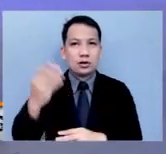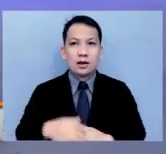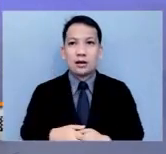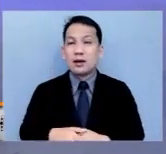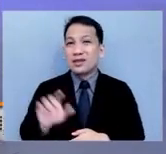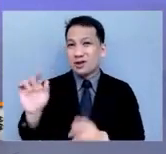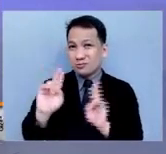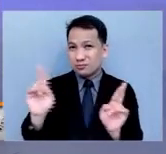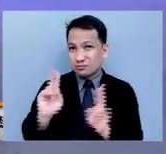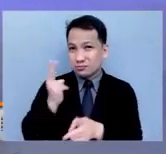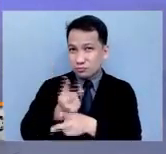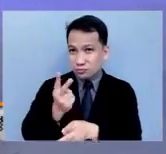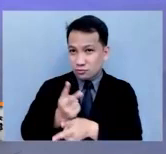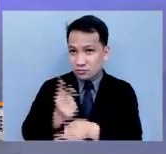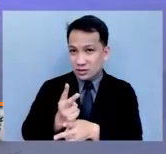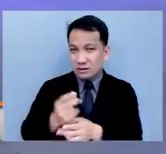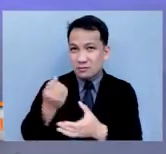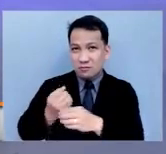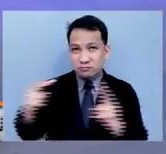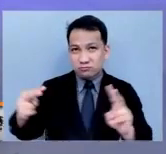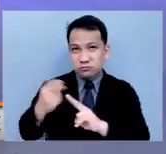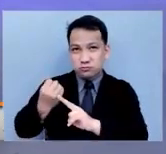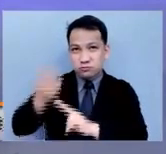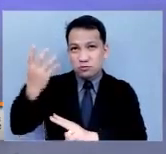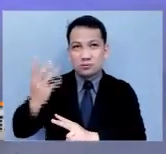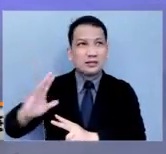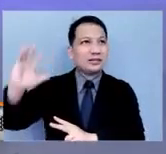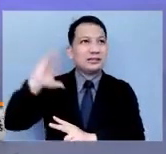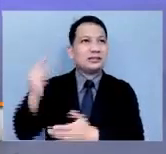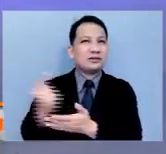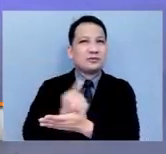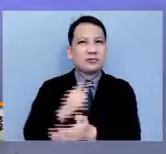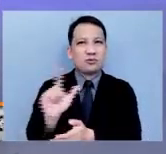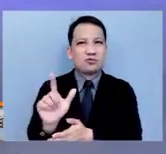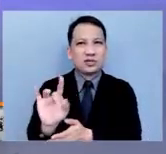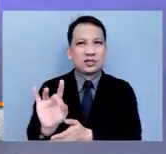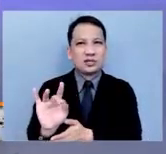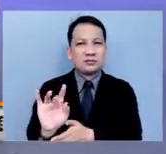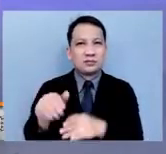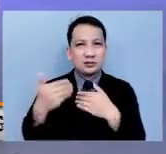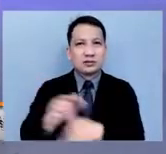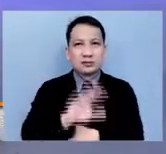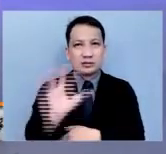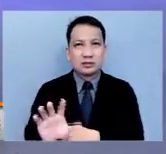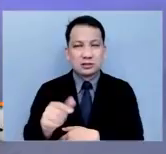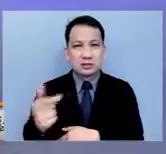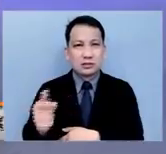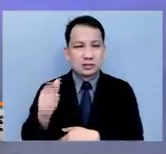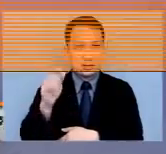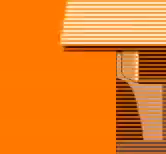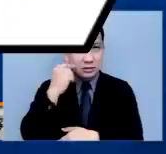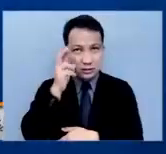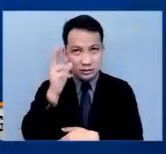muling pinangambahan ang pagputok nito na huling nangyari dito lang 2018. Nasa frontline ng balitang yan, si Gio